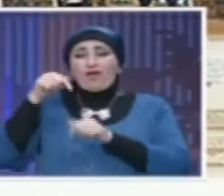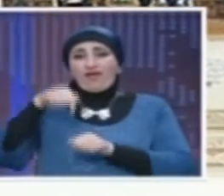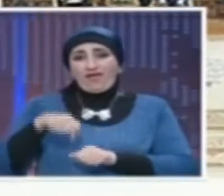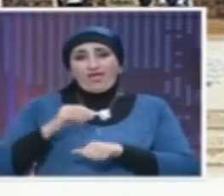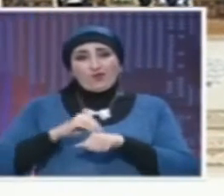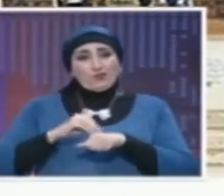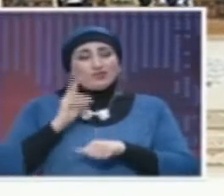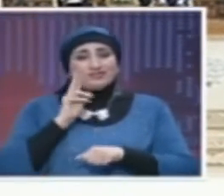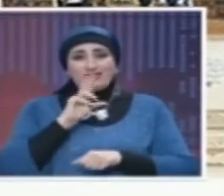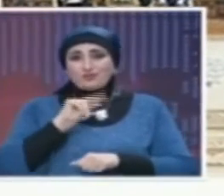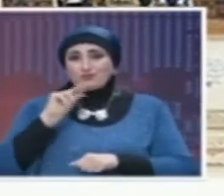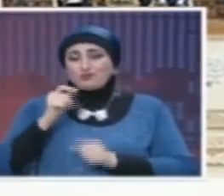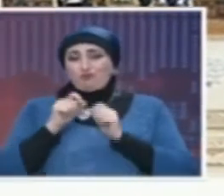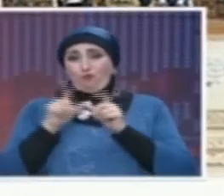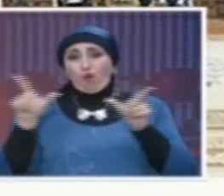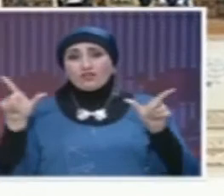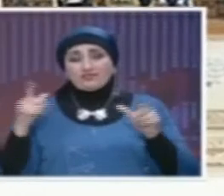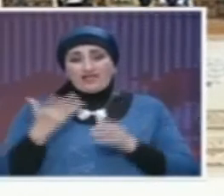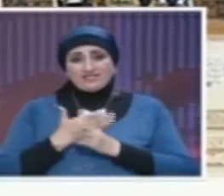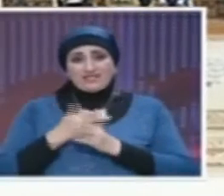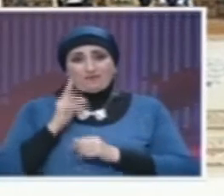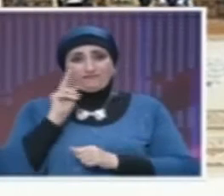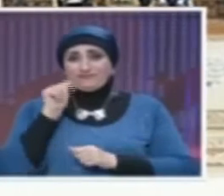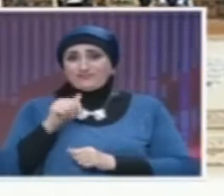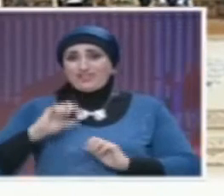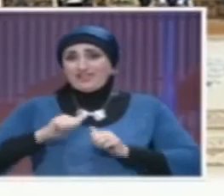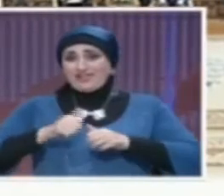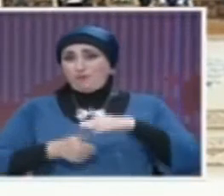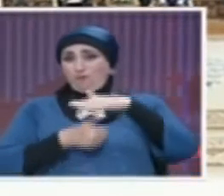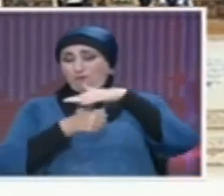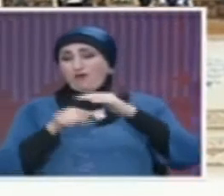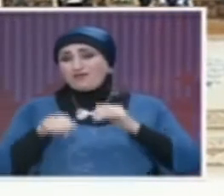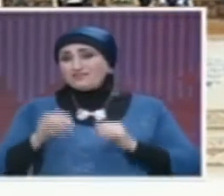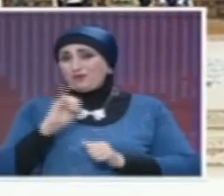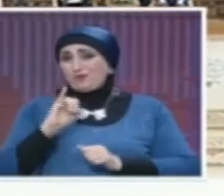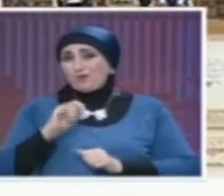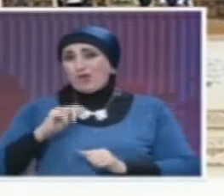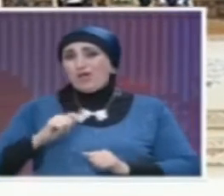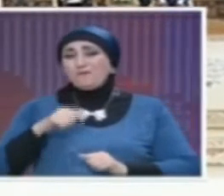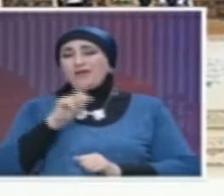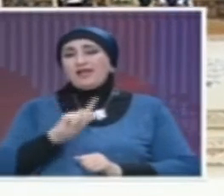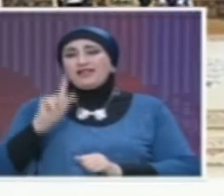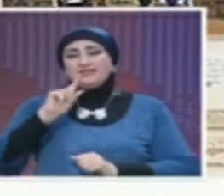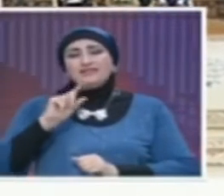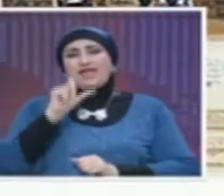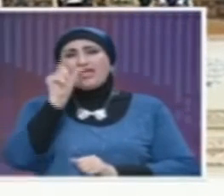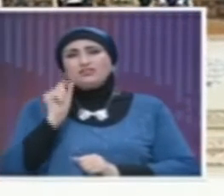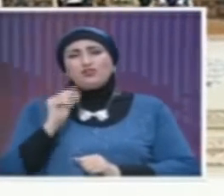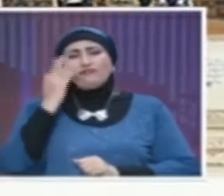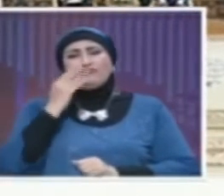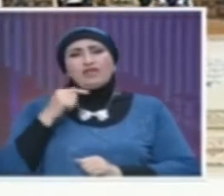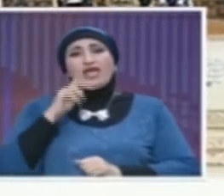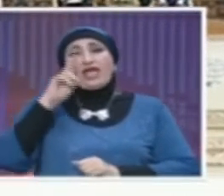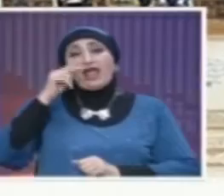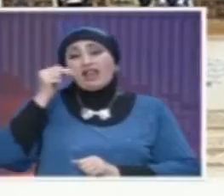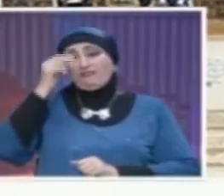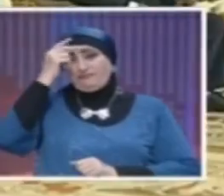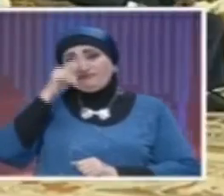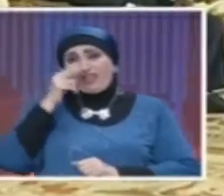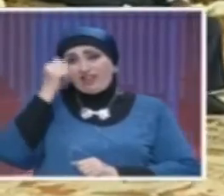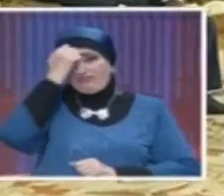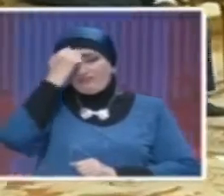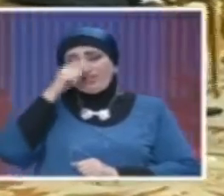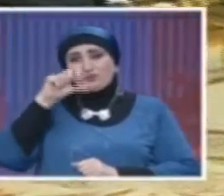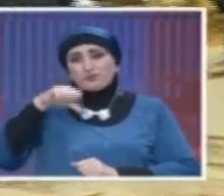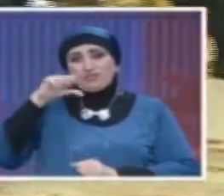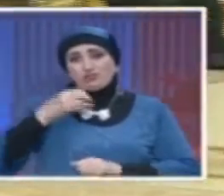ما تجسد بوضوح مؤخرا خلال الرئاسة المصرية المثمرة للاتحاد الإفريقي في عام 2019. كما